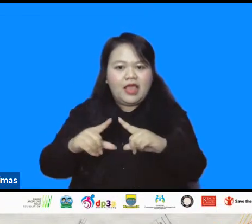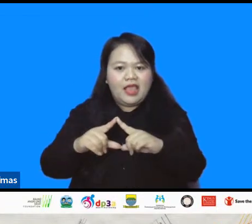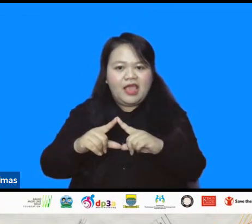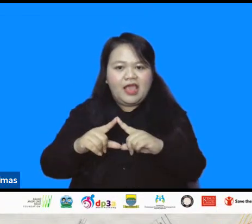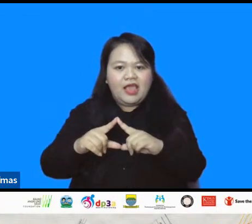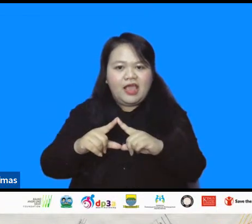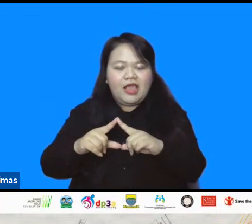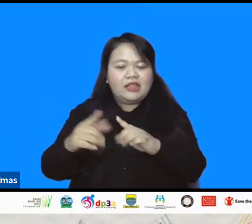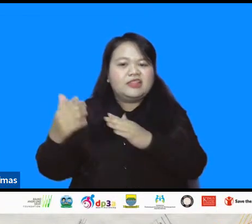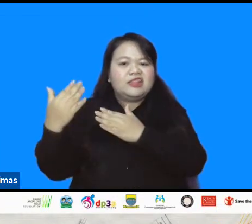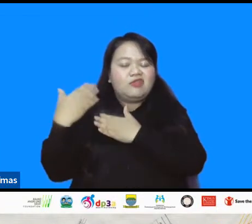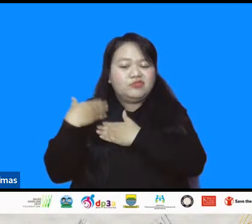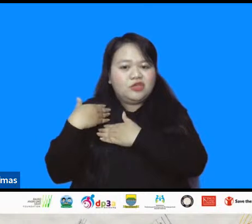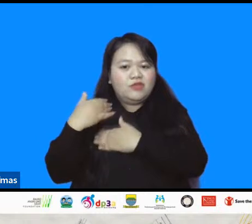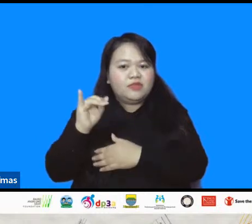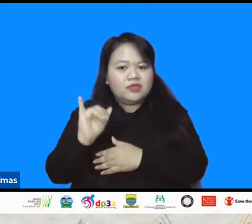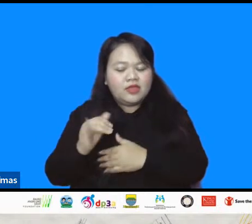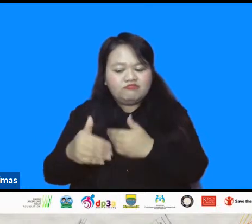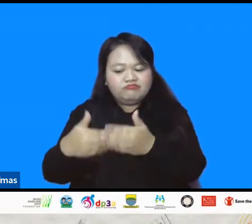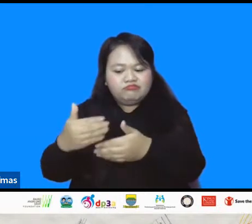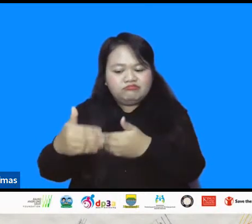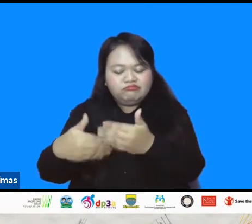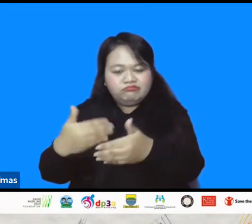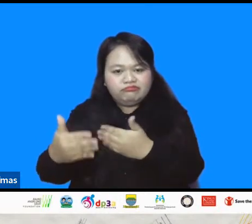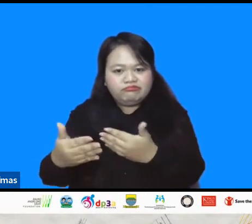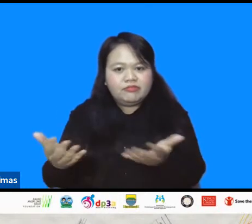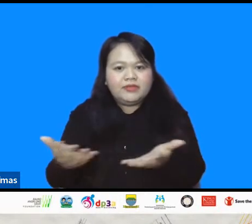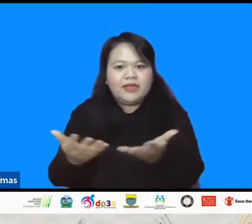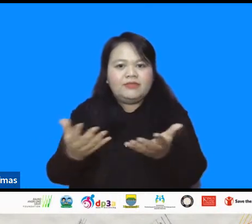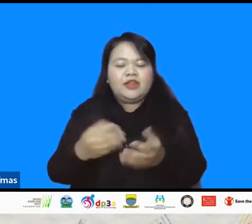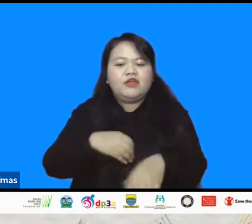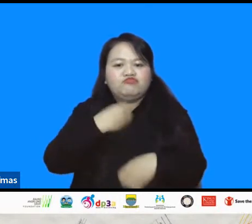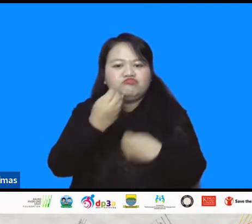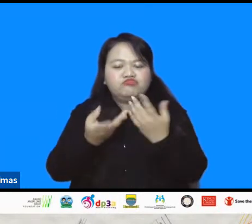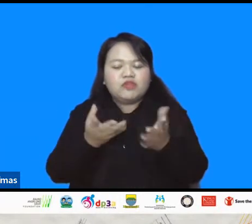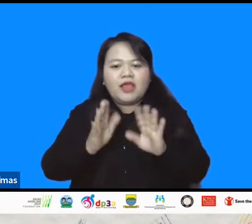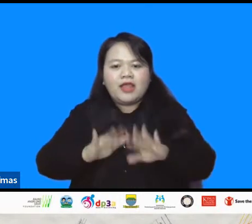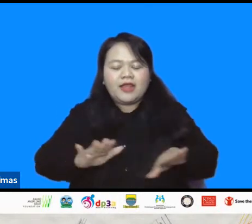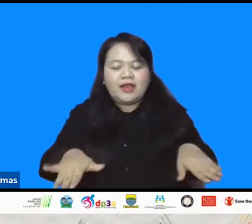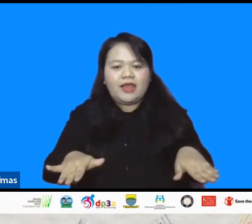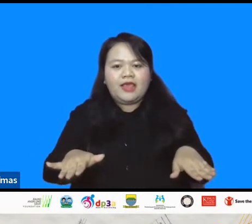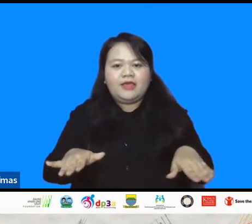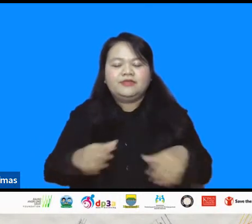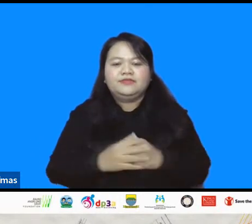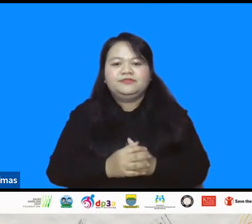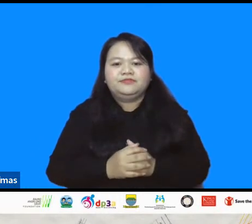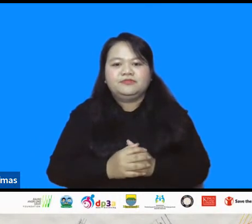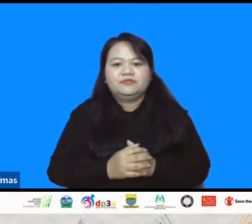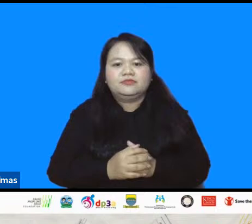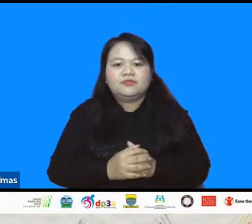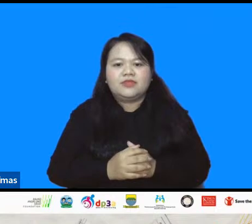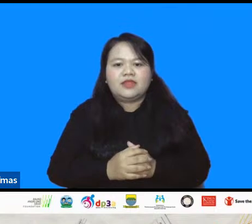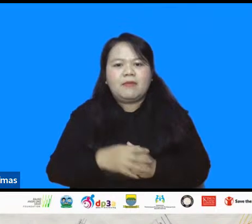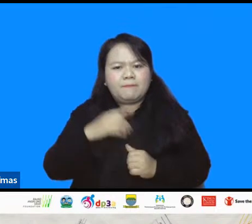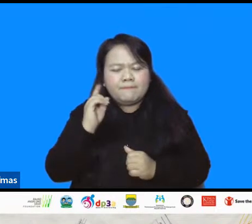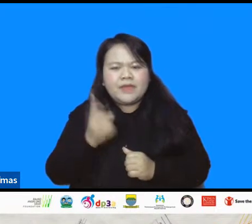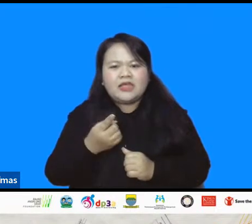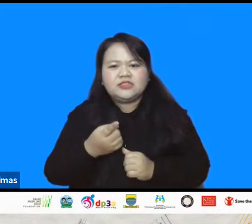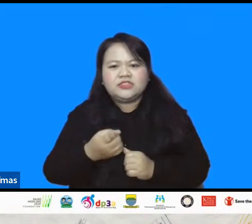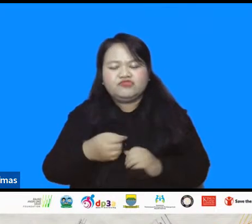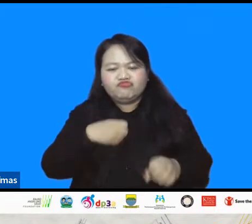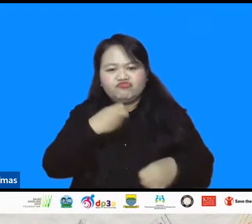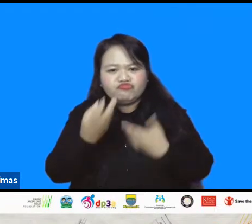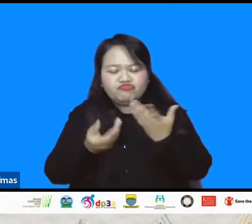turut bertanggung jawab bagaimana kelanjutan dari suara anak yang disampaikan ini gitu. Pastikan bila kalau sudah menyampaikan